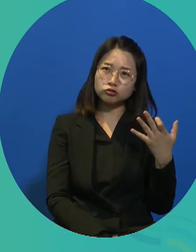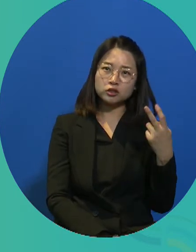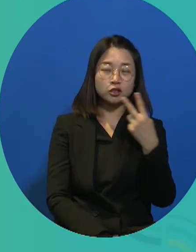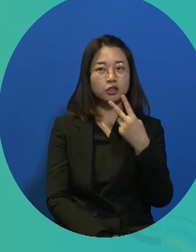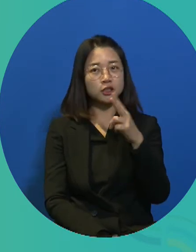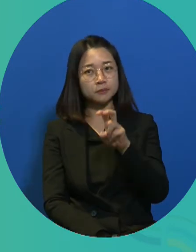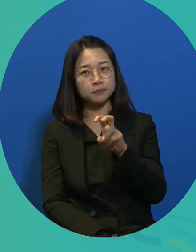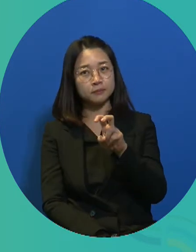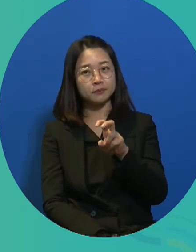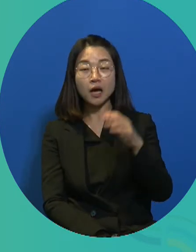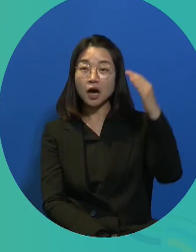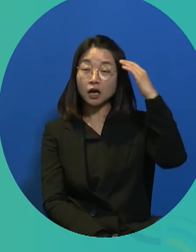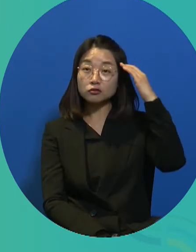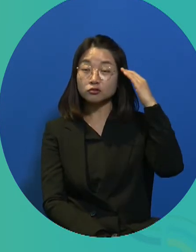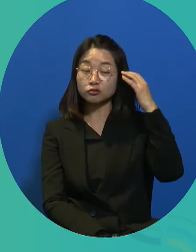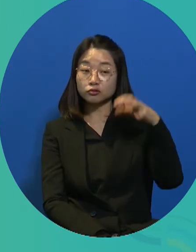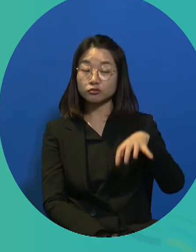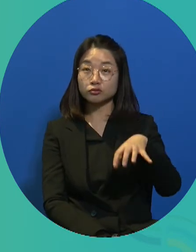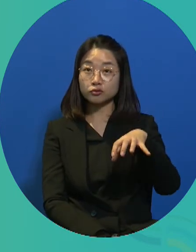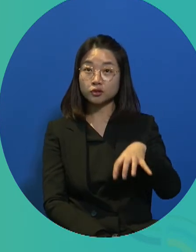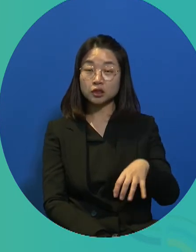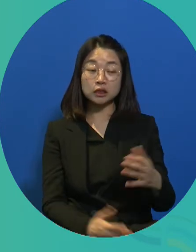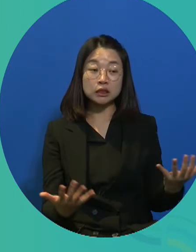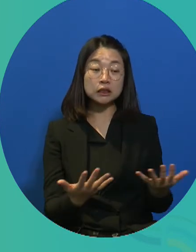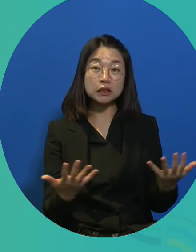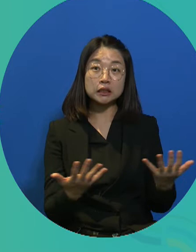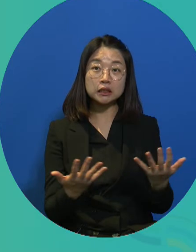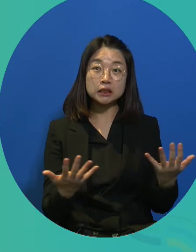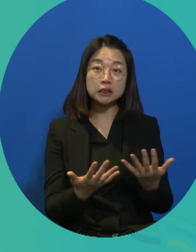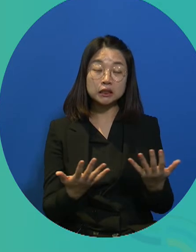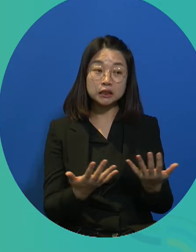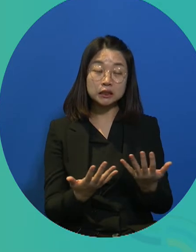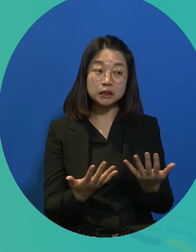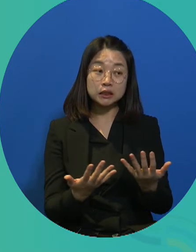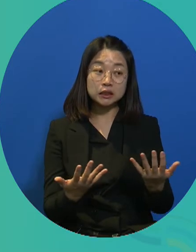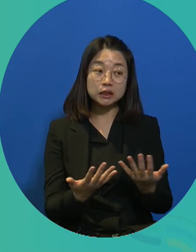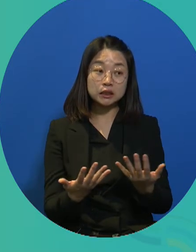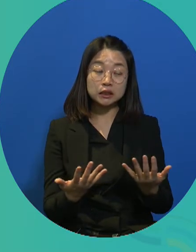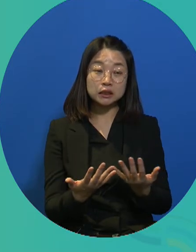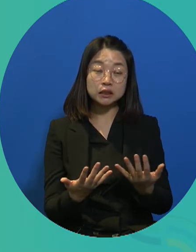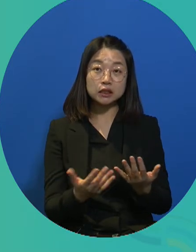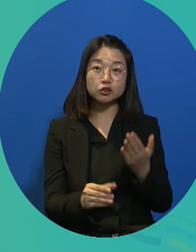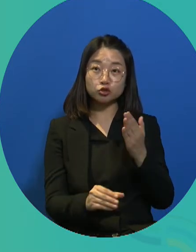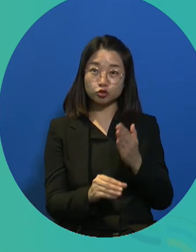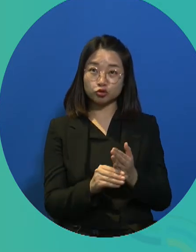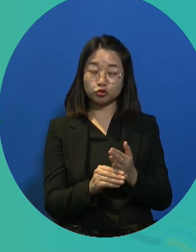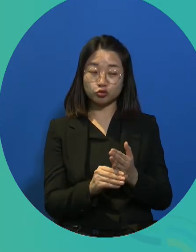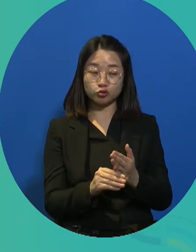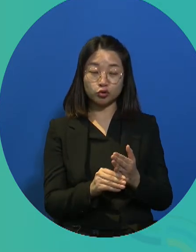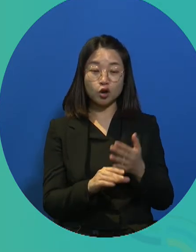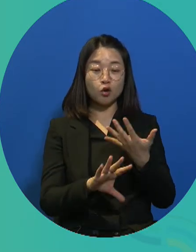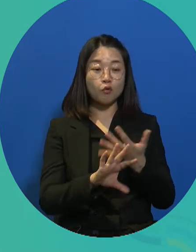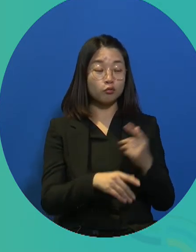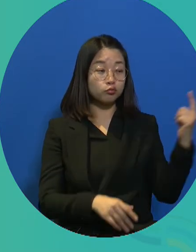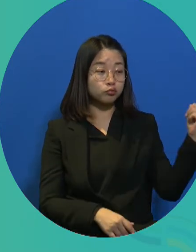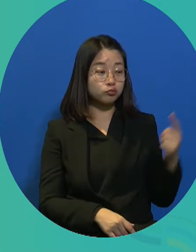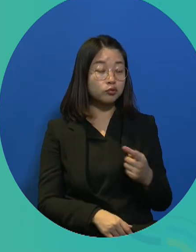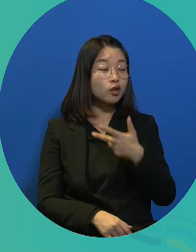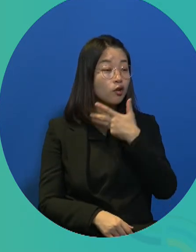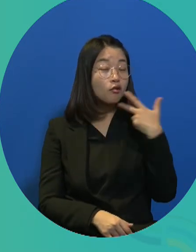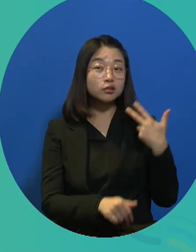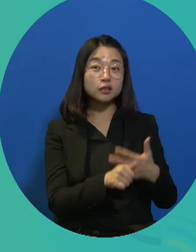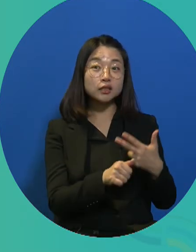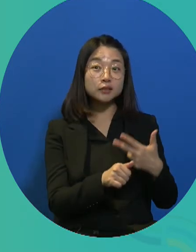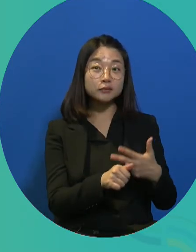2019년도쯤에는 이제 우리나라에 근무를 하던 이제 외국인 원어민 교사가 이제 유엔